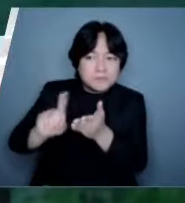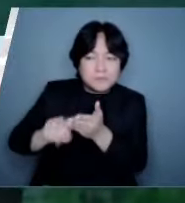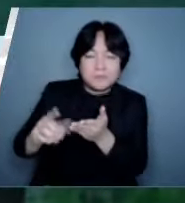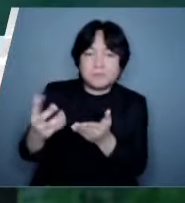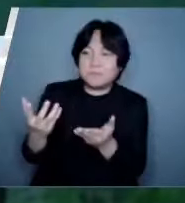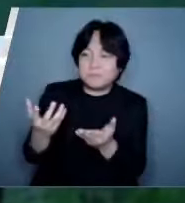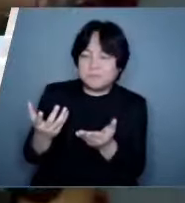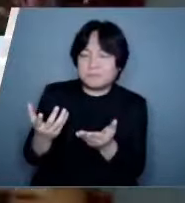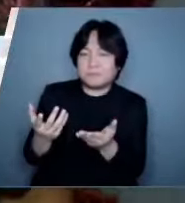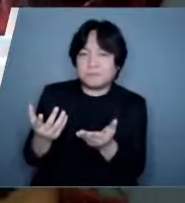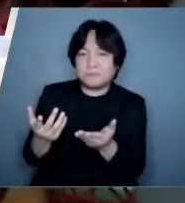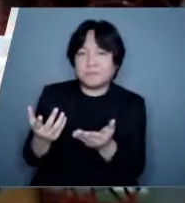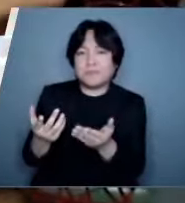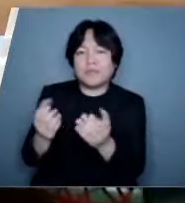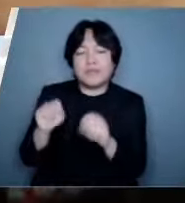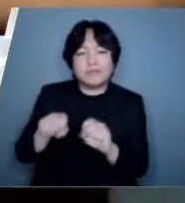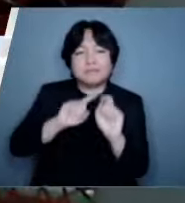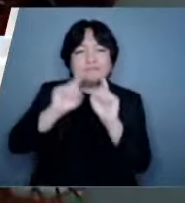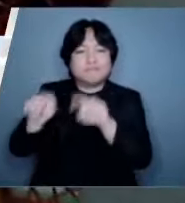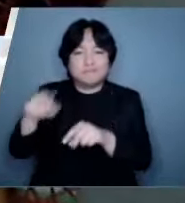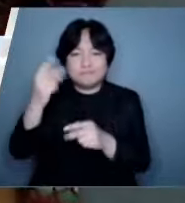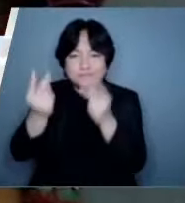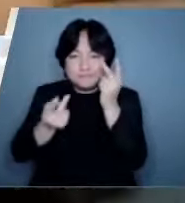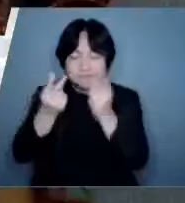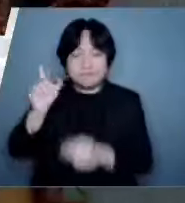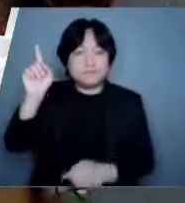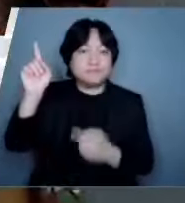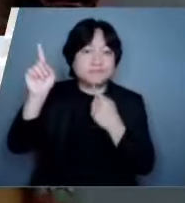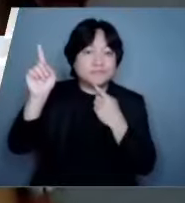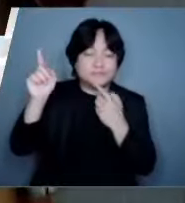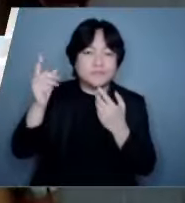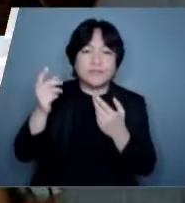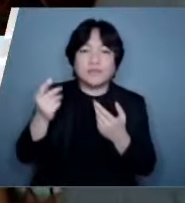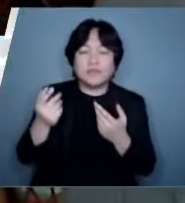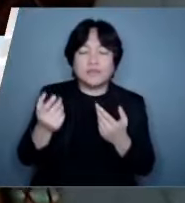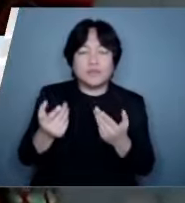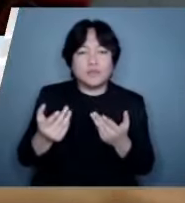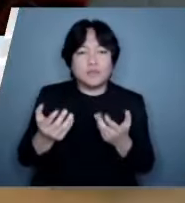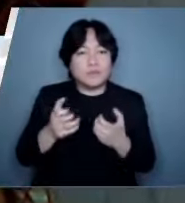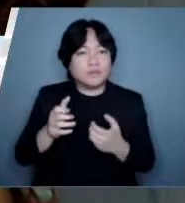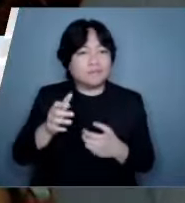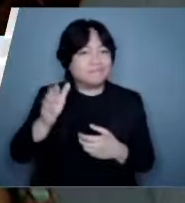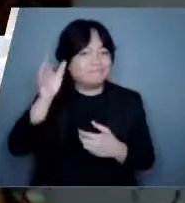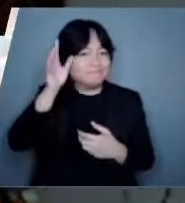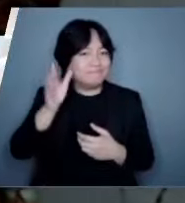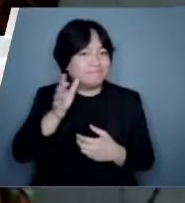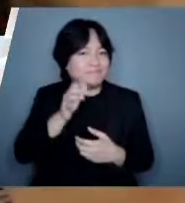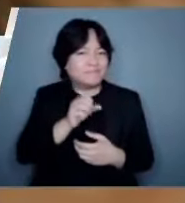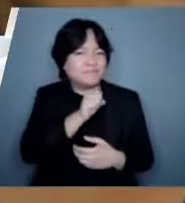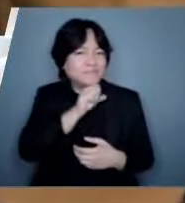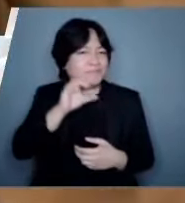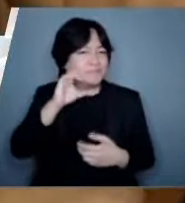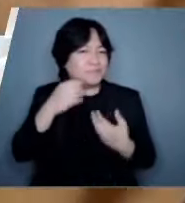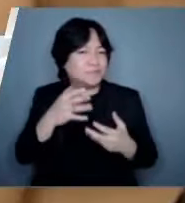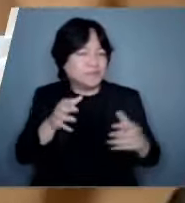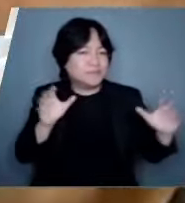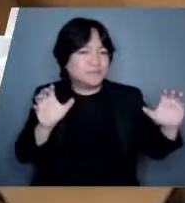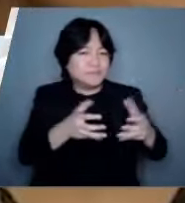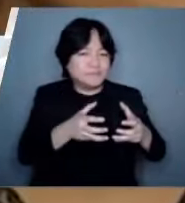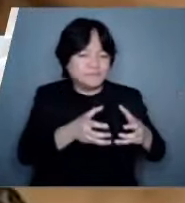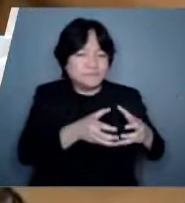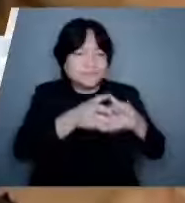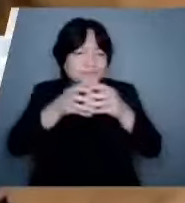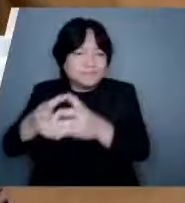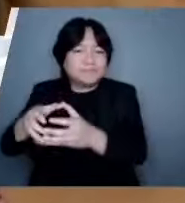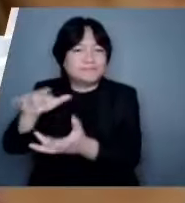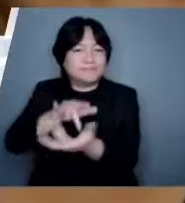ng time bisitahin pumunta kami dito para ipasyal yung parents ko senior citizen tsaka kasama yung mga kids pagkatapos ng